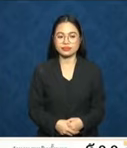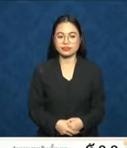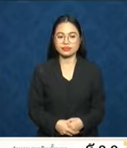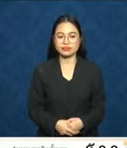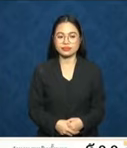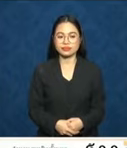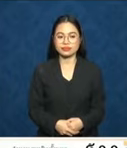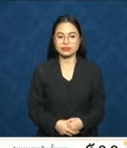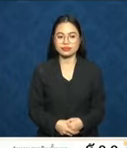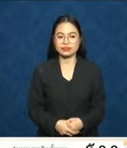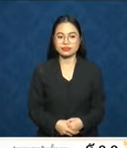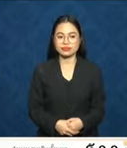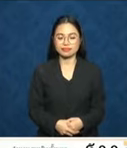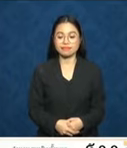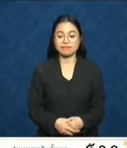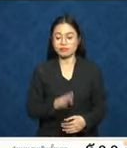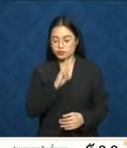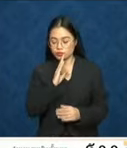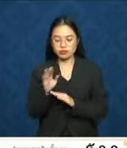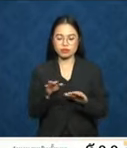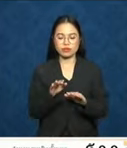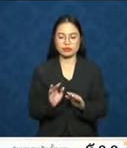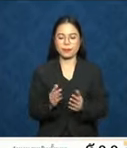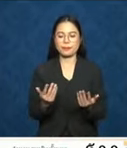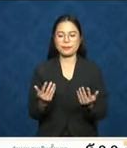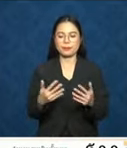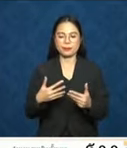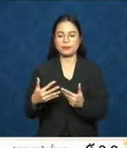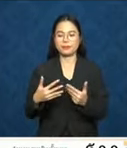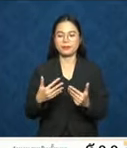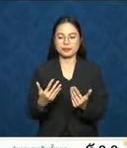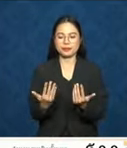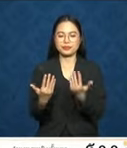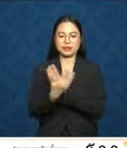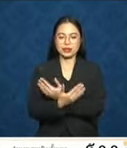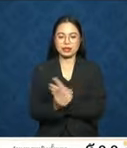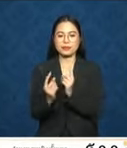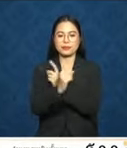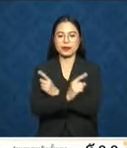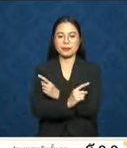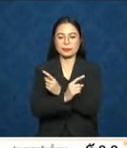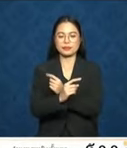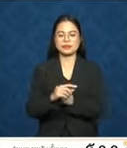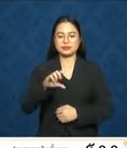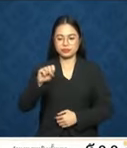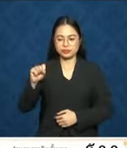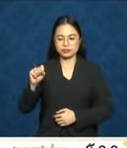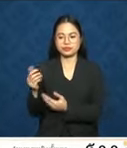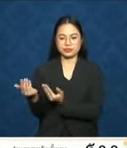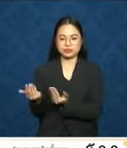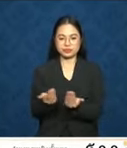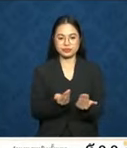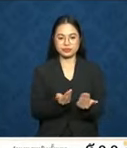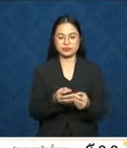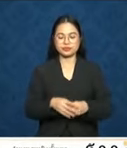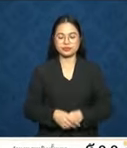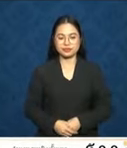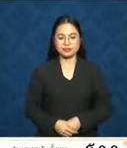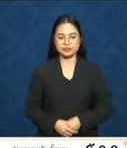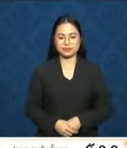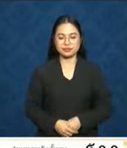ครับถ้ายังไม่พร้อมผมจะข้ามไปก่อนครับเอาไว้ต่อสุดท้ายนะครับไว้ต่อสุดท้ายต่อไปขอเชิญคุณสุดารั